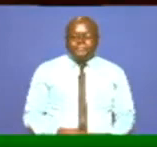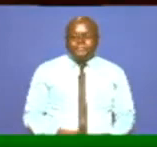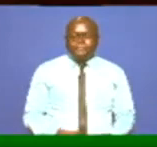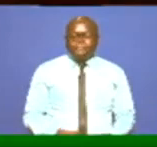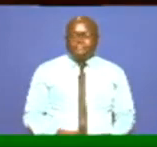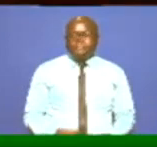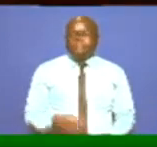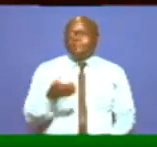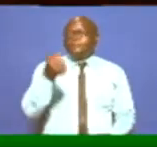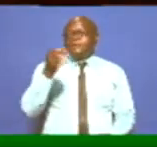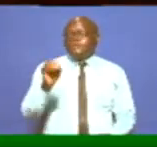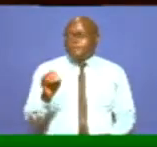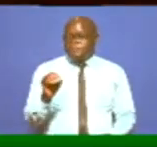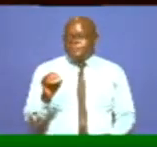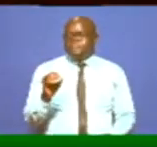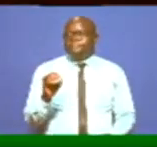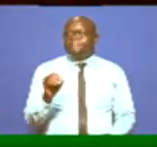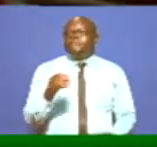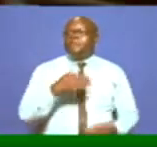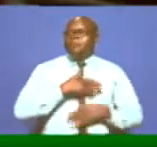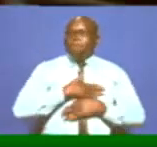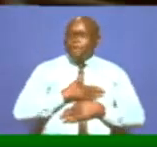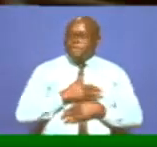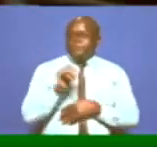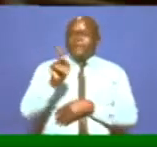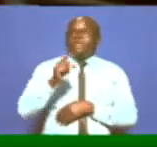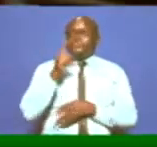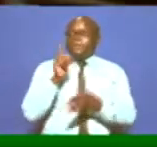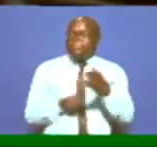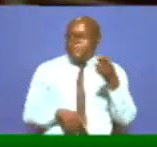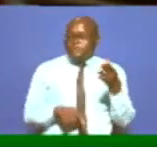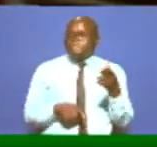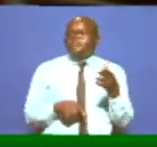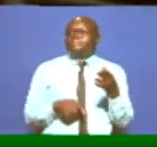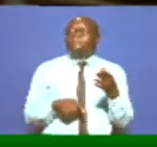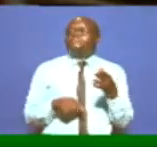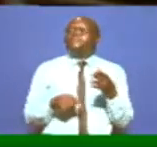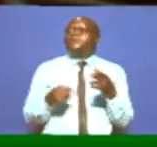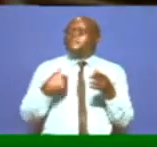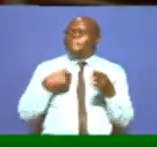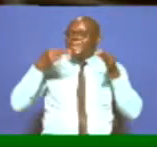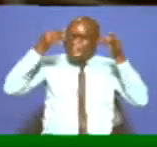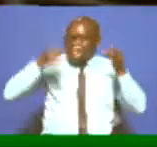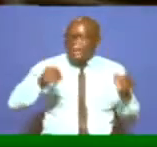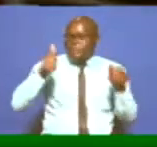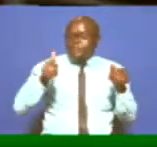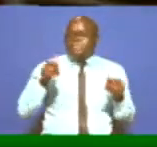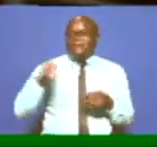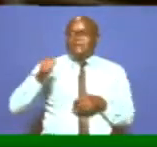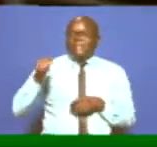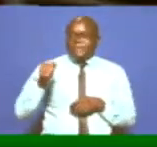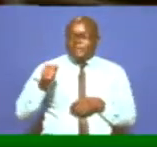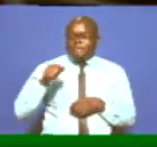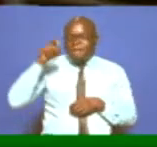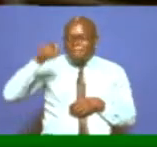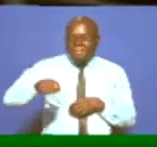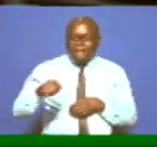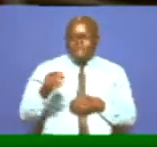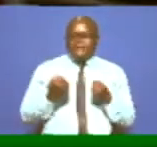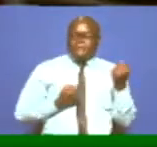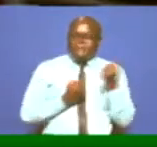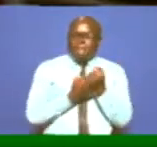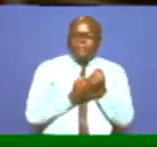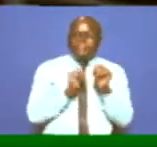So Bwana Speaker, nimeona mheshimiwa Kutunya amesema sijui nafuta upande gani. Na ni mzuri tufute upande ya